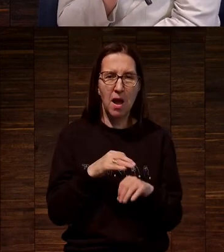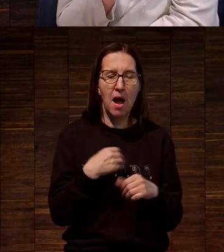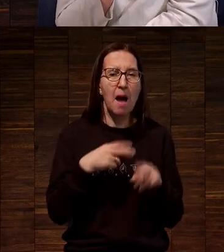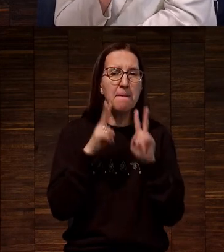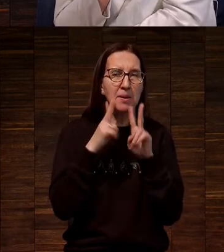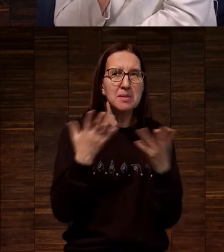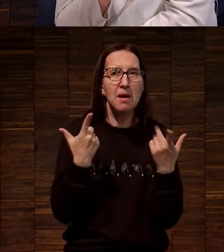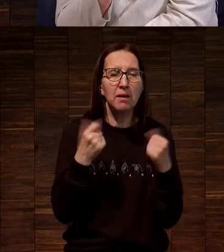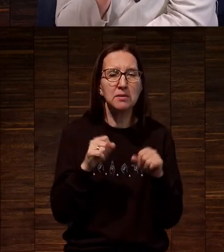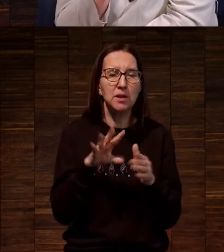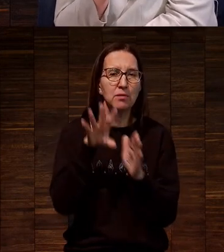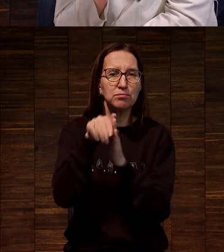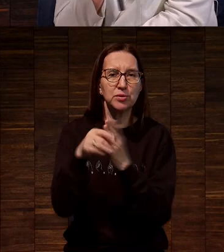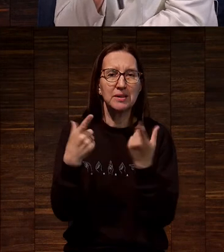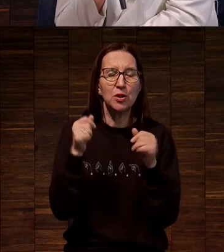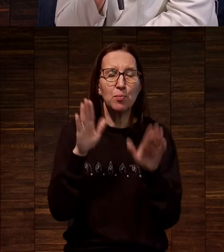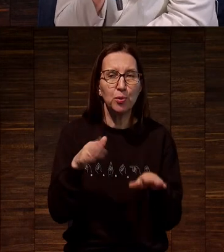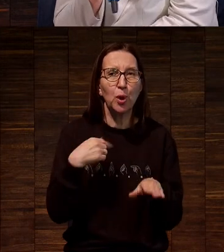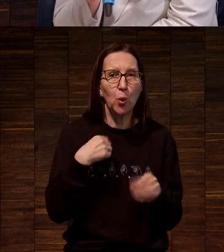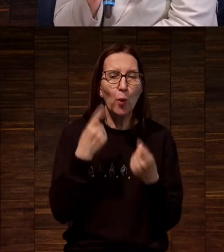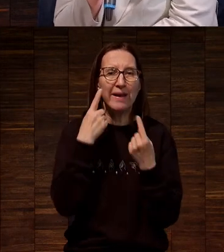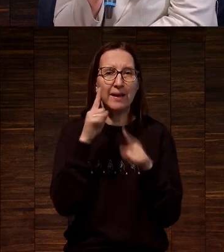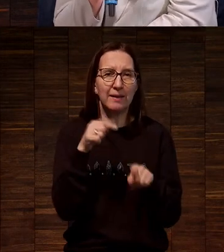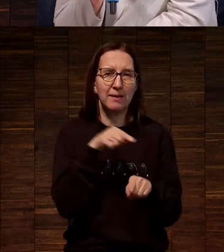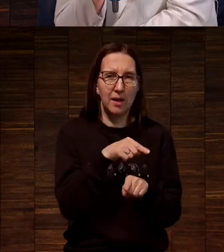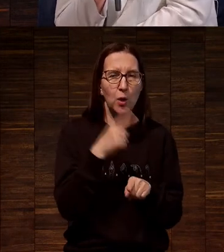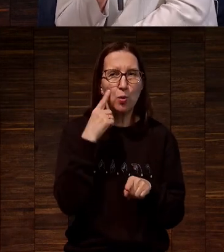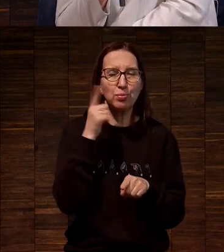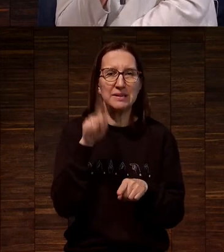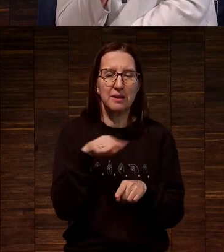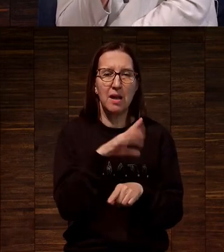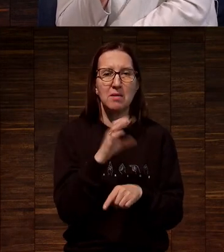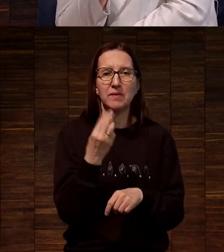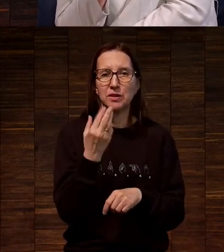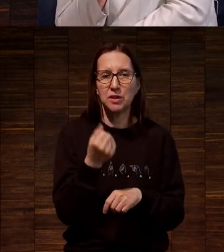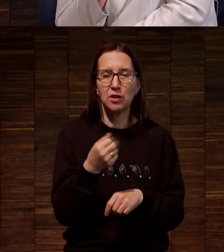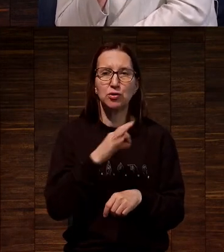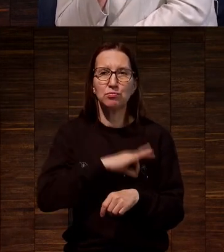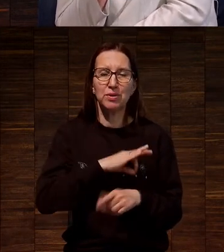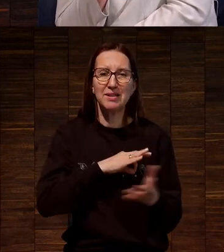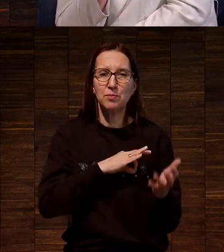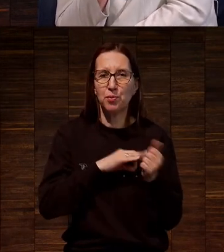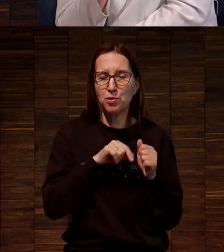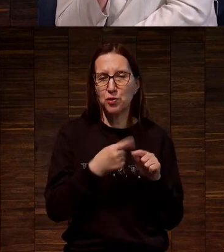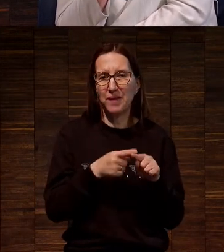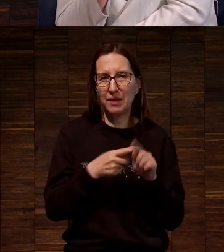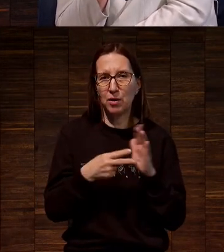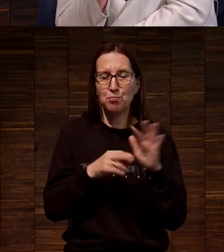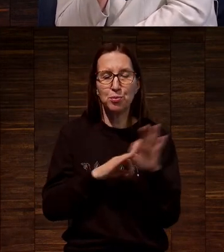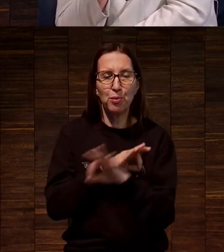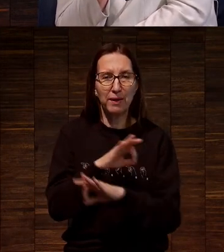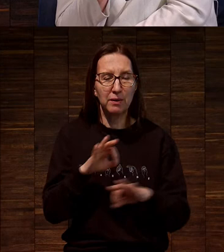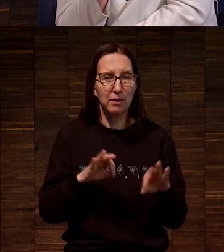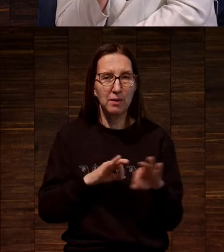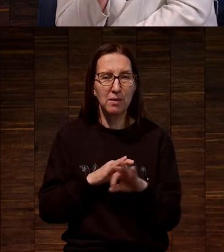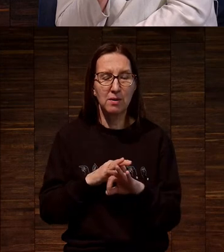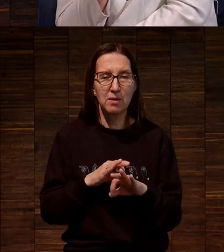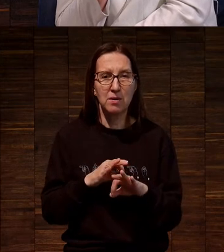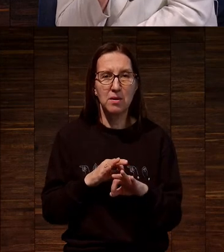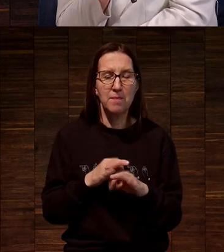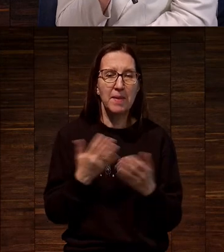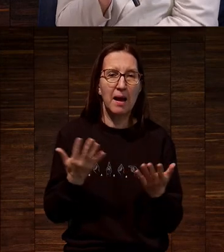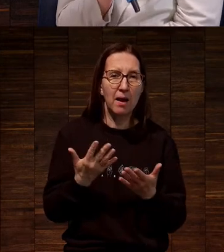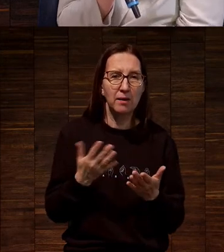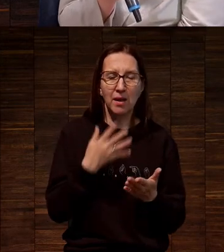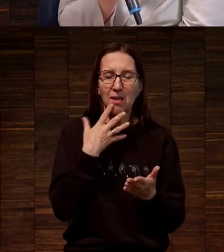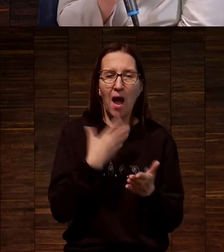будет пространстве, но мы знали контексты, что Саша опирается в этом проекте на